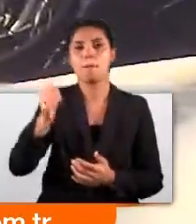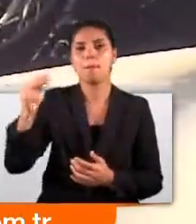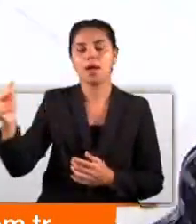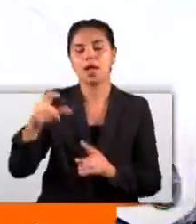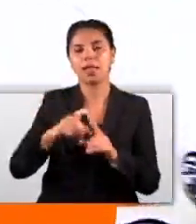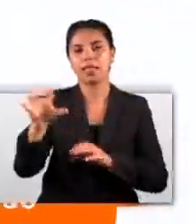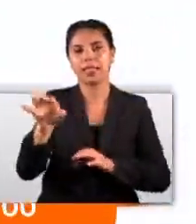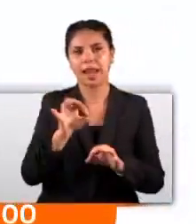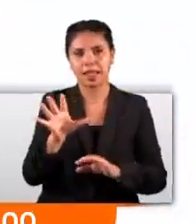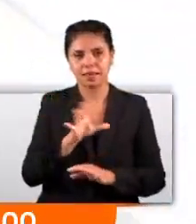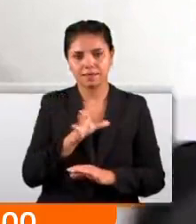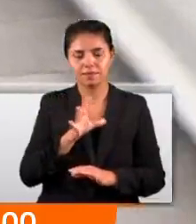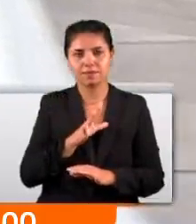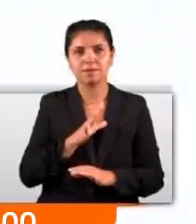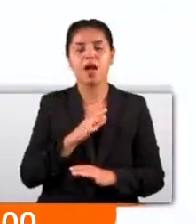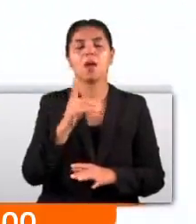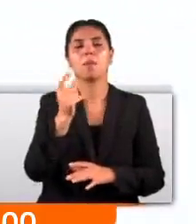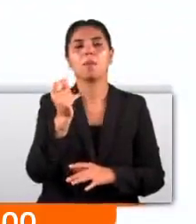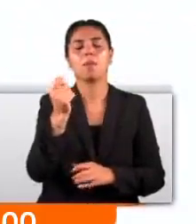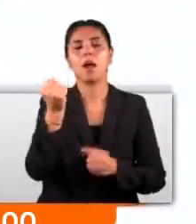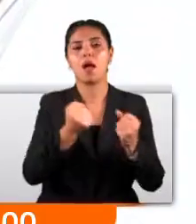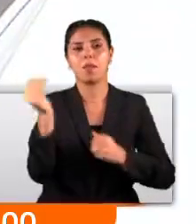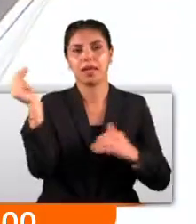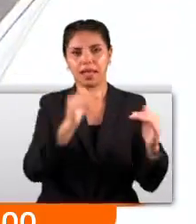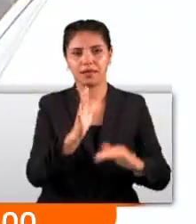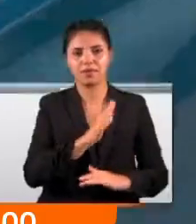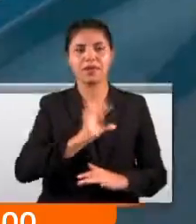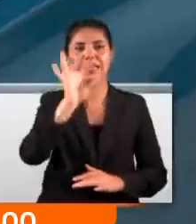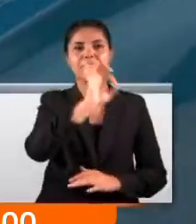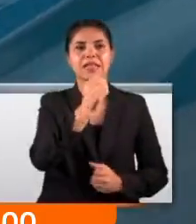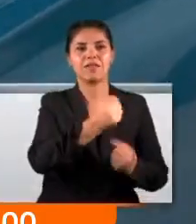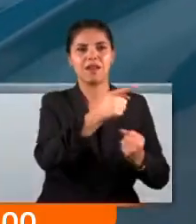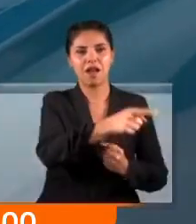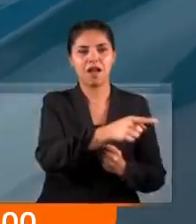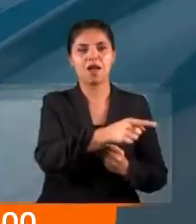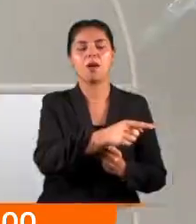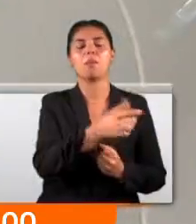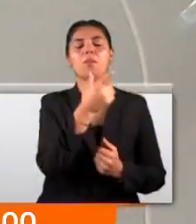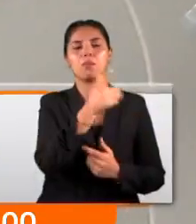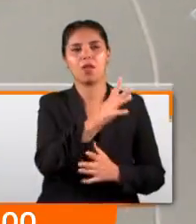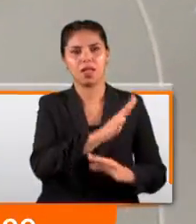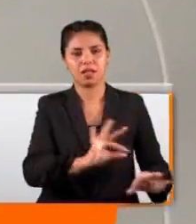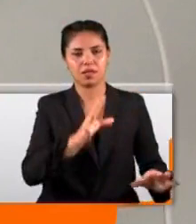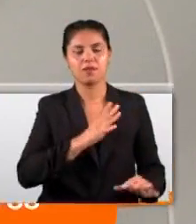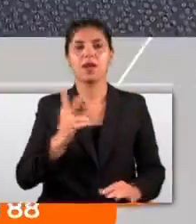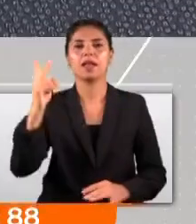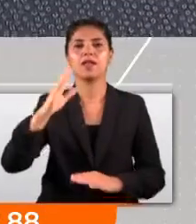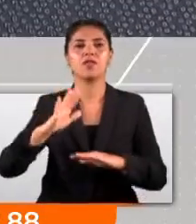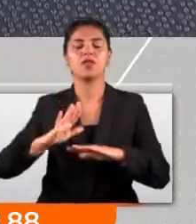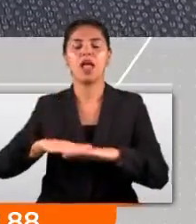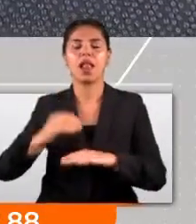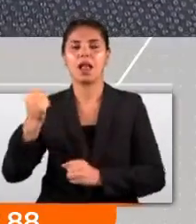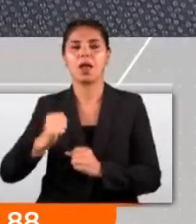denetimleriyle stoktaki araçlar piyasaya girdi. Sıfır araçta arz talep dengesi sağlanınca ikinci elde de köpük söndü.